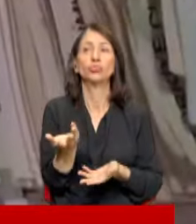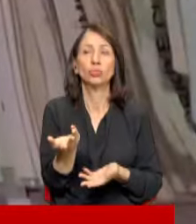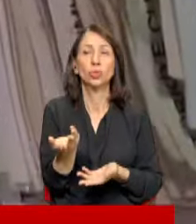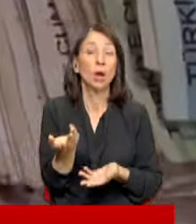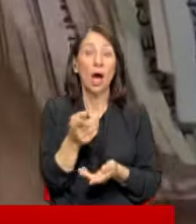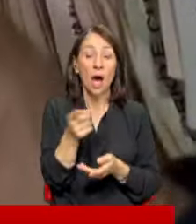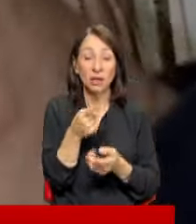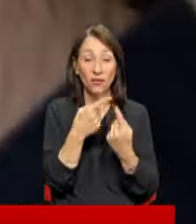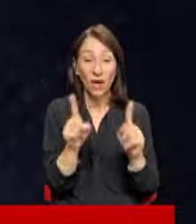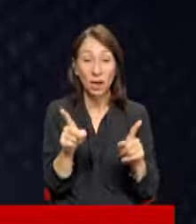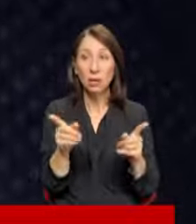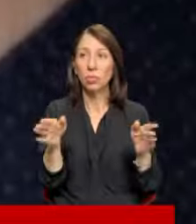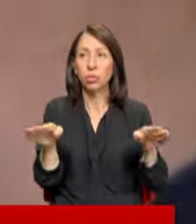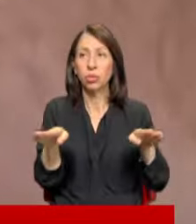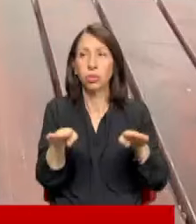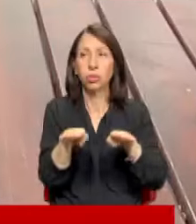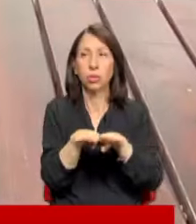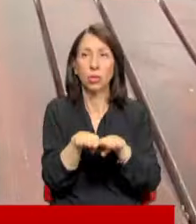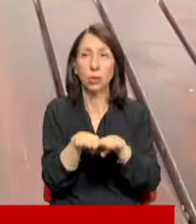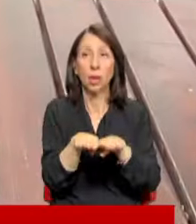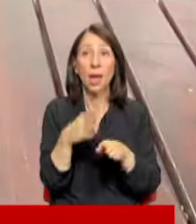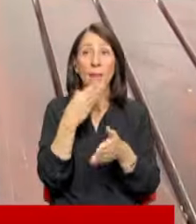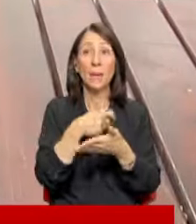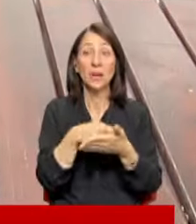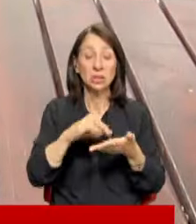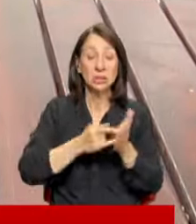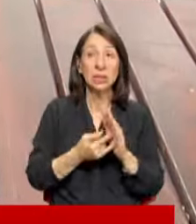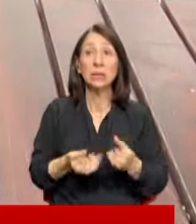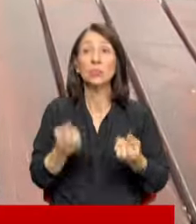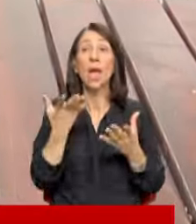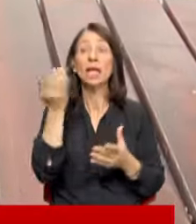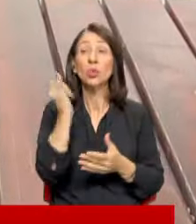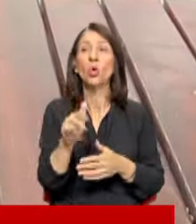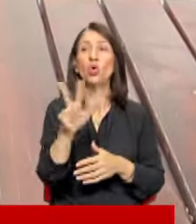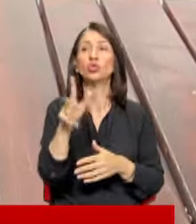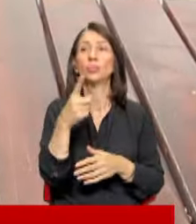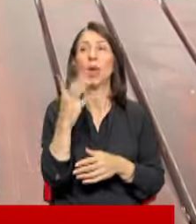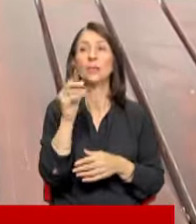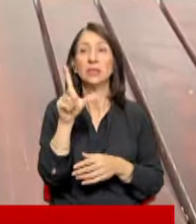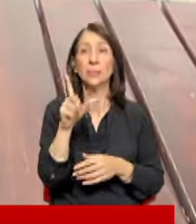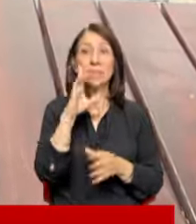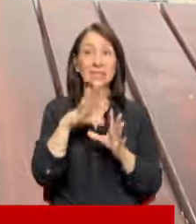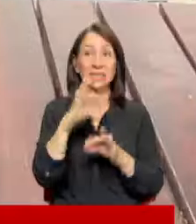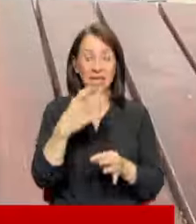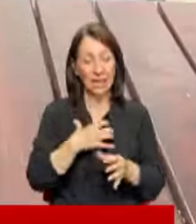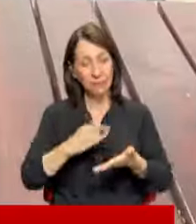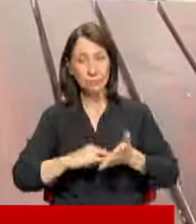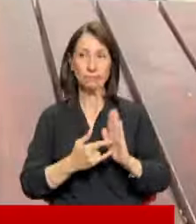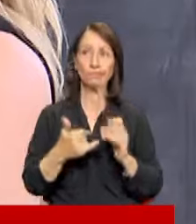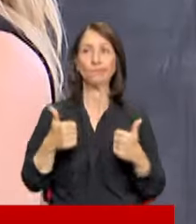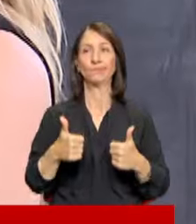oldu aradaki makas kapandıkça kapanıyor emekli maşını da geçiremiyor en az 30.000 lira olması lazım ki bir insan kendini